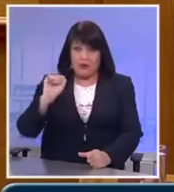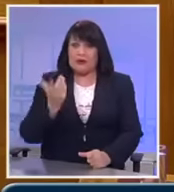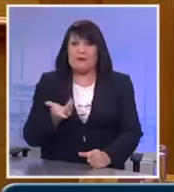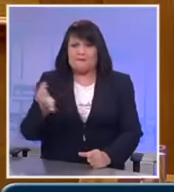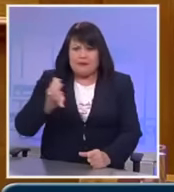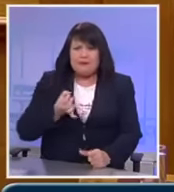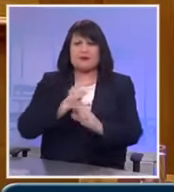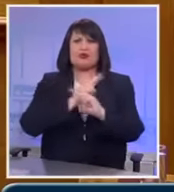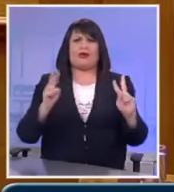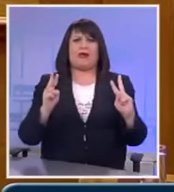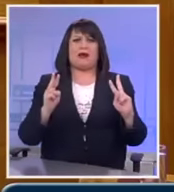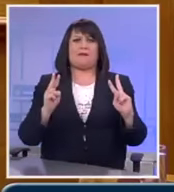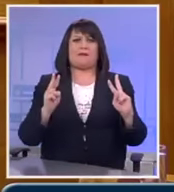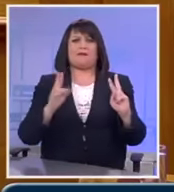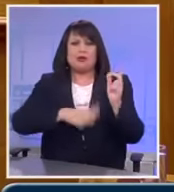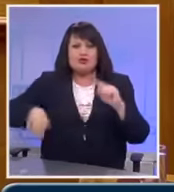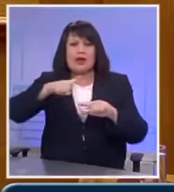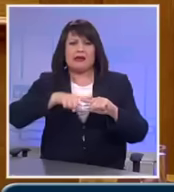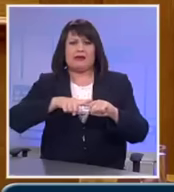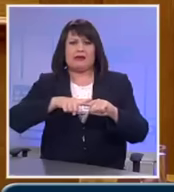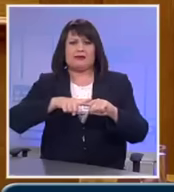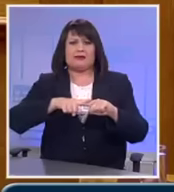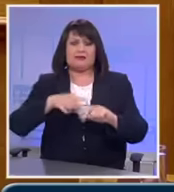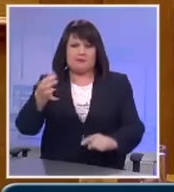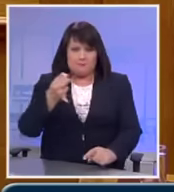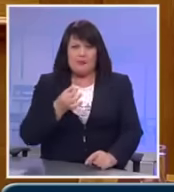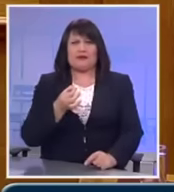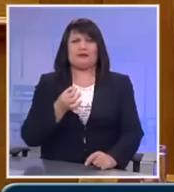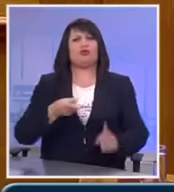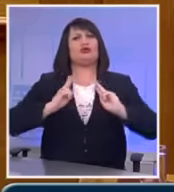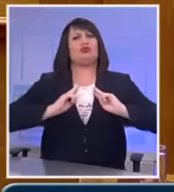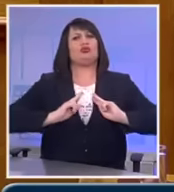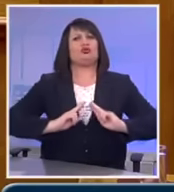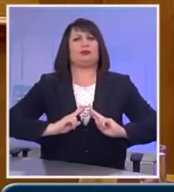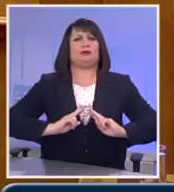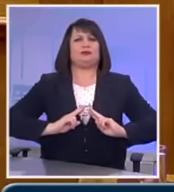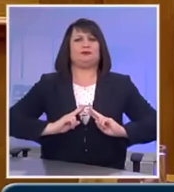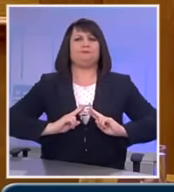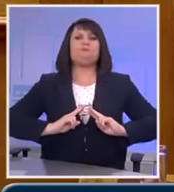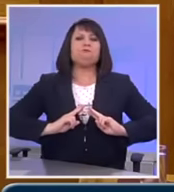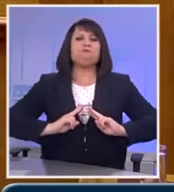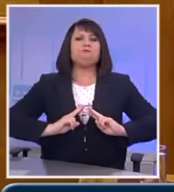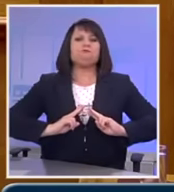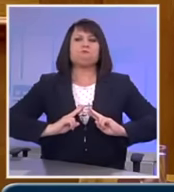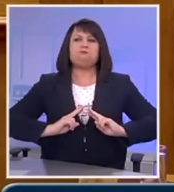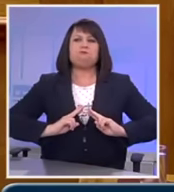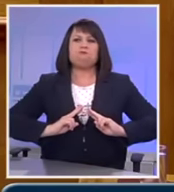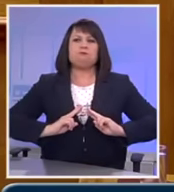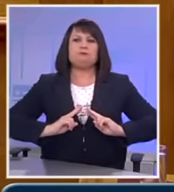καθαρά στην ελληνική οικογένεια πως εσείς είσαστε ικανοποιημένος με το